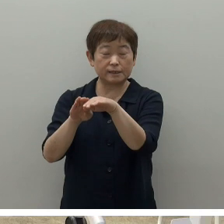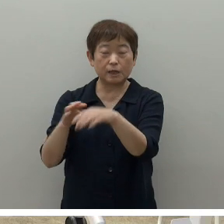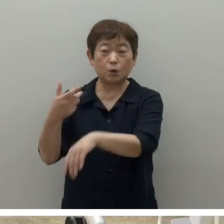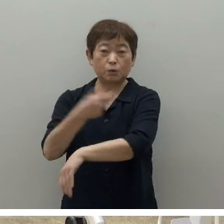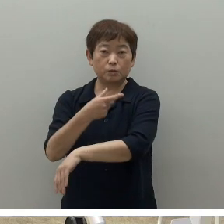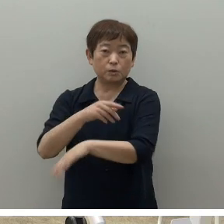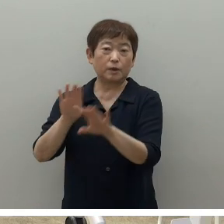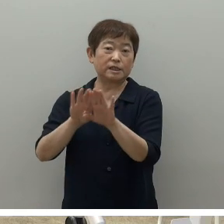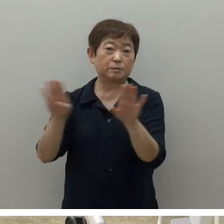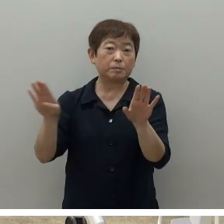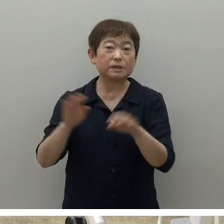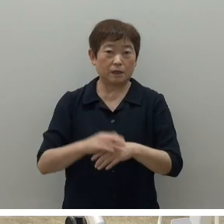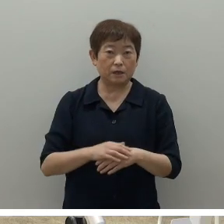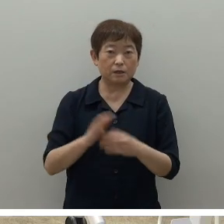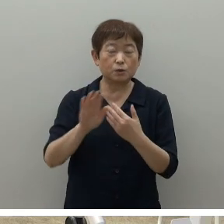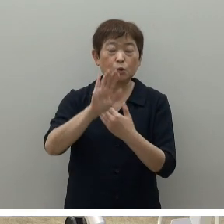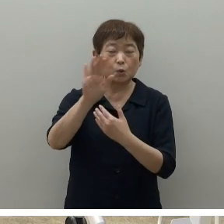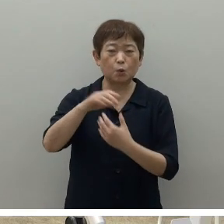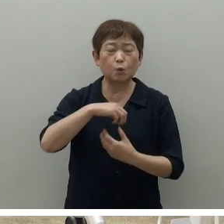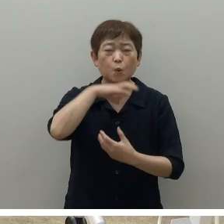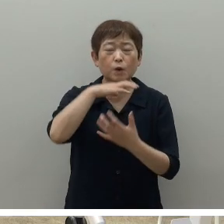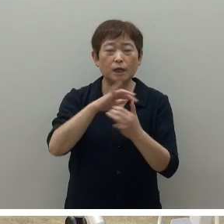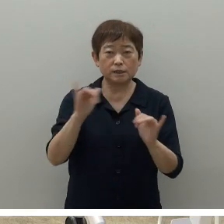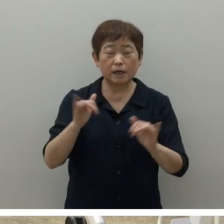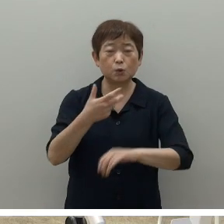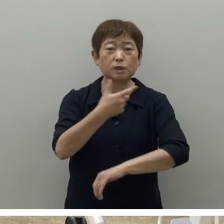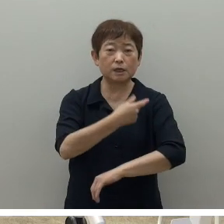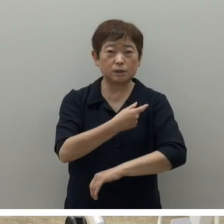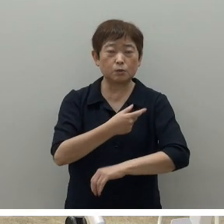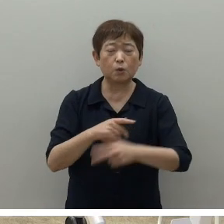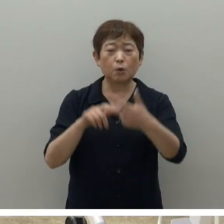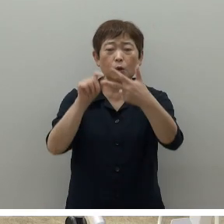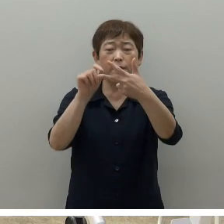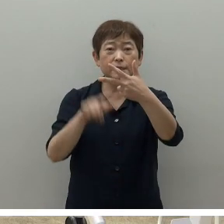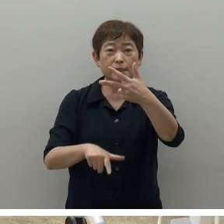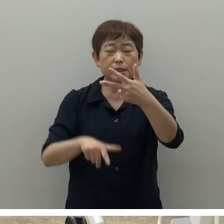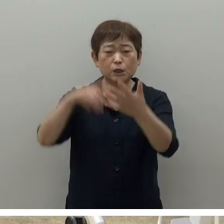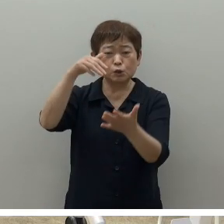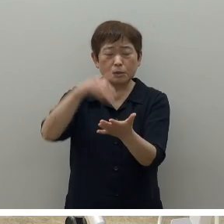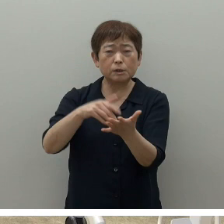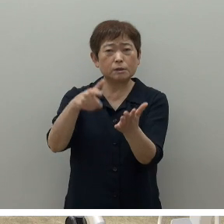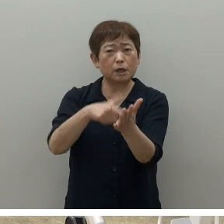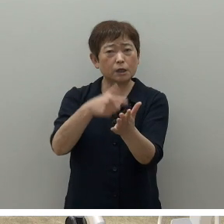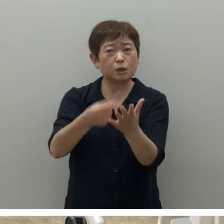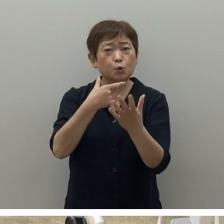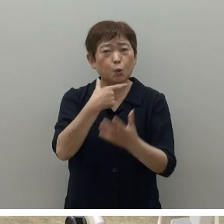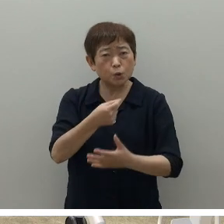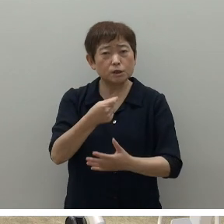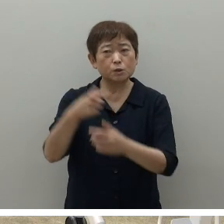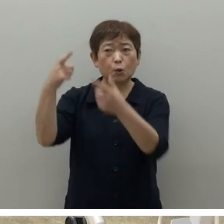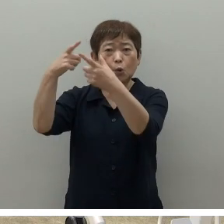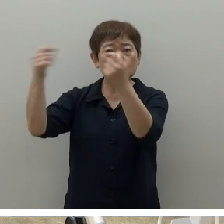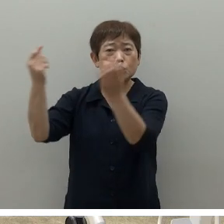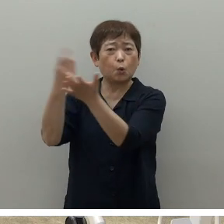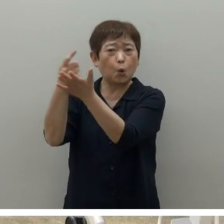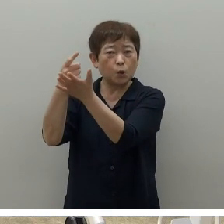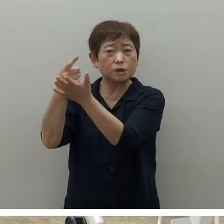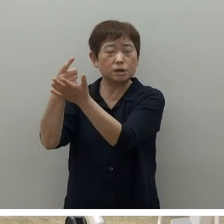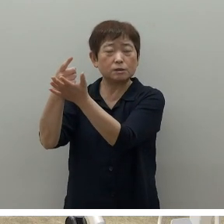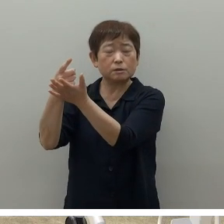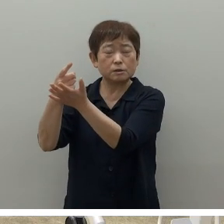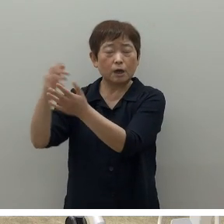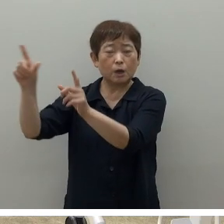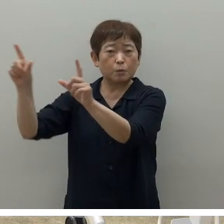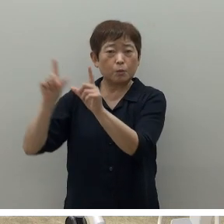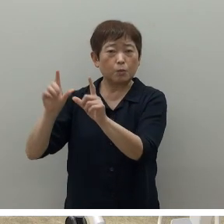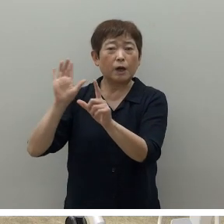始したところであります。その後、高齢者への接種を7月末まで完了するようにとの国の